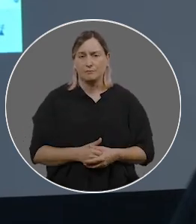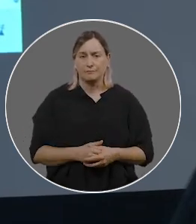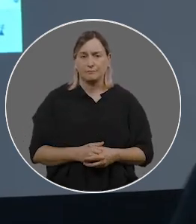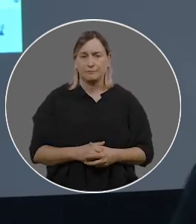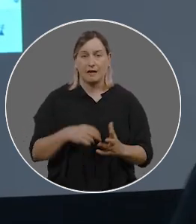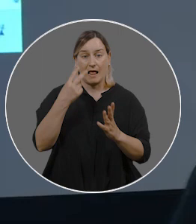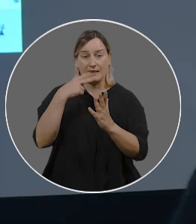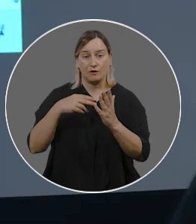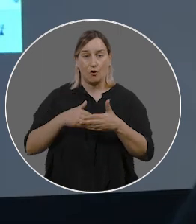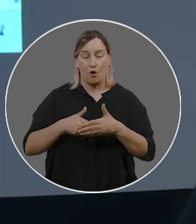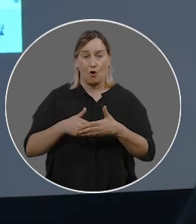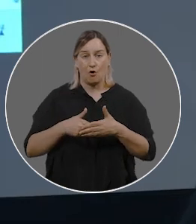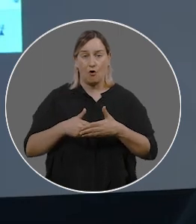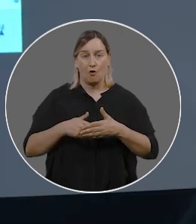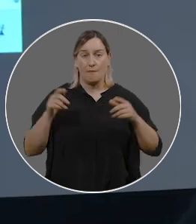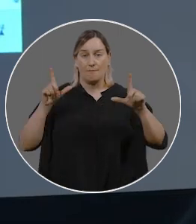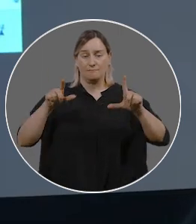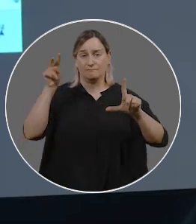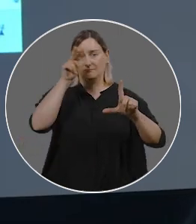pantalla, si segueixes...